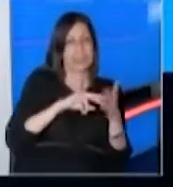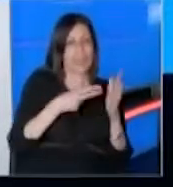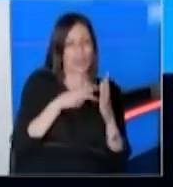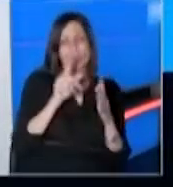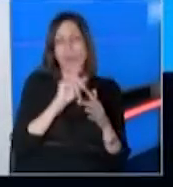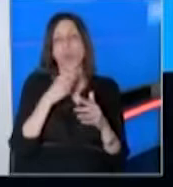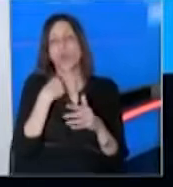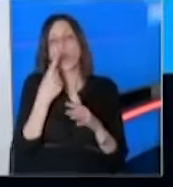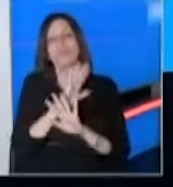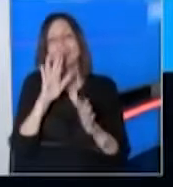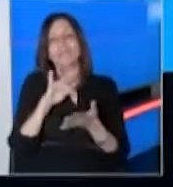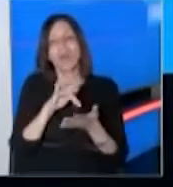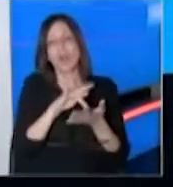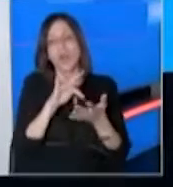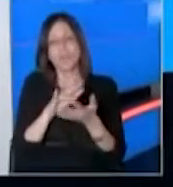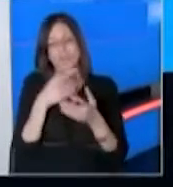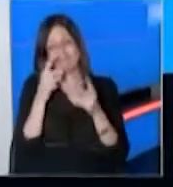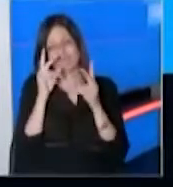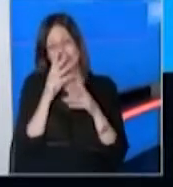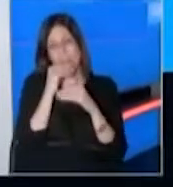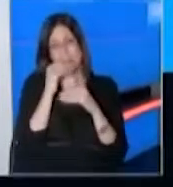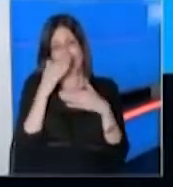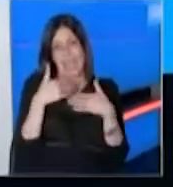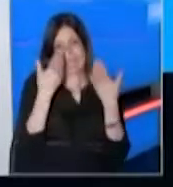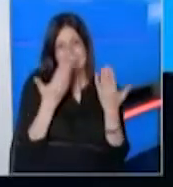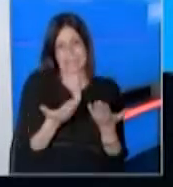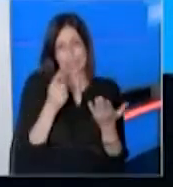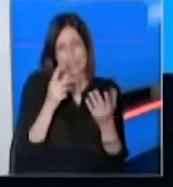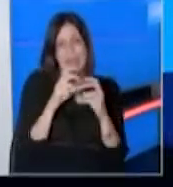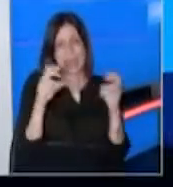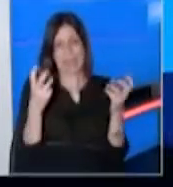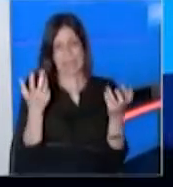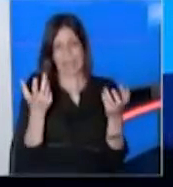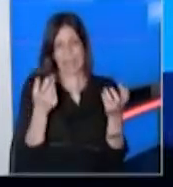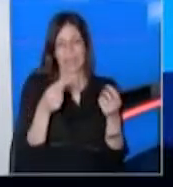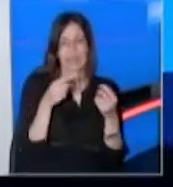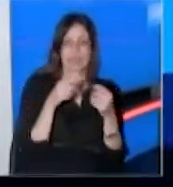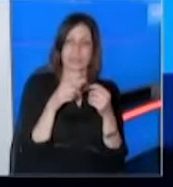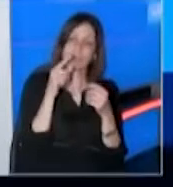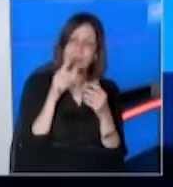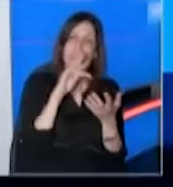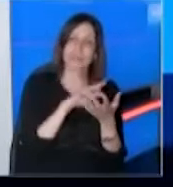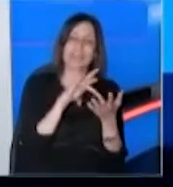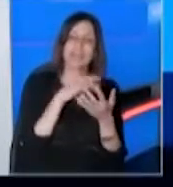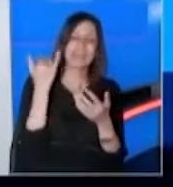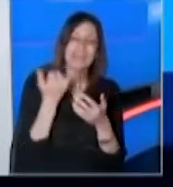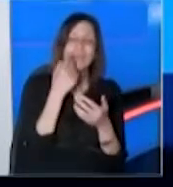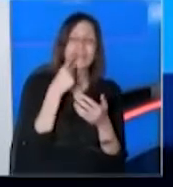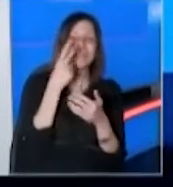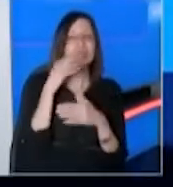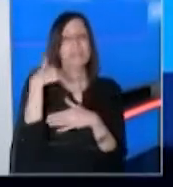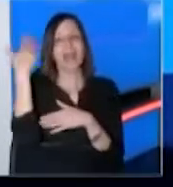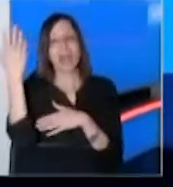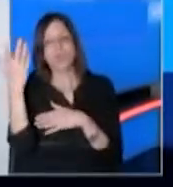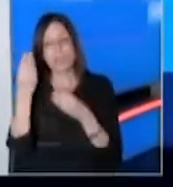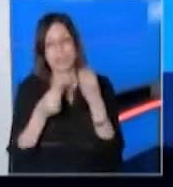בשום מקום שרלוונטי לדבר פה על הקצאות לעיירה. הם נמצאים תמיד ומסתכלים מבחוץ על